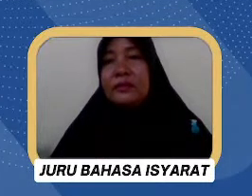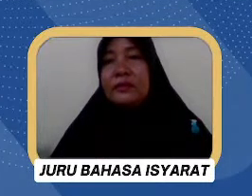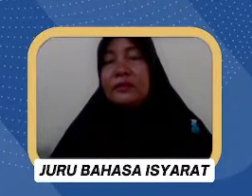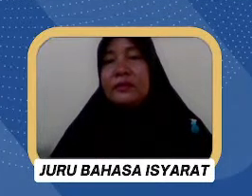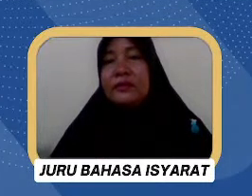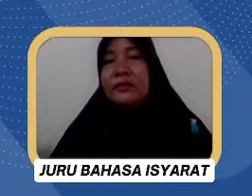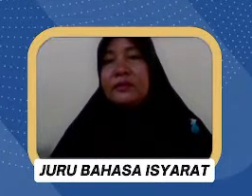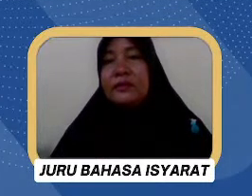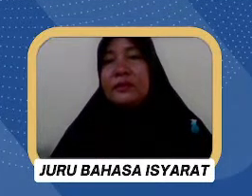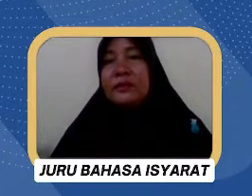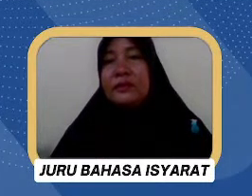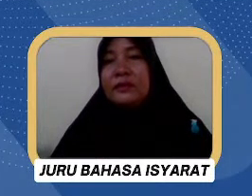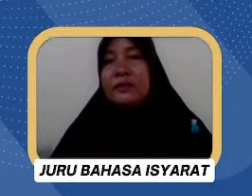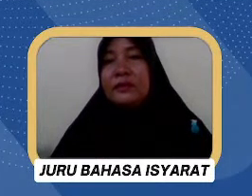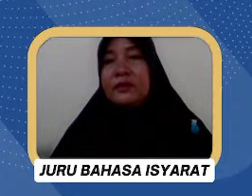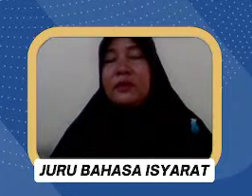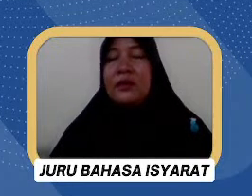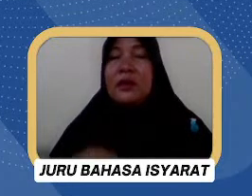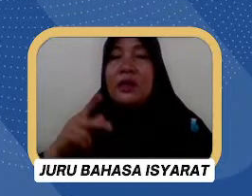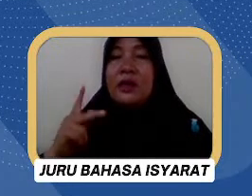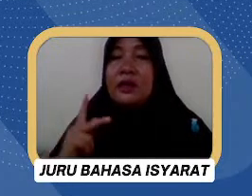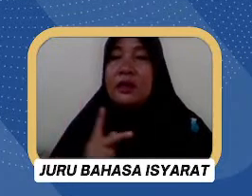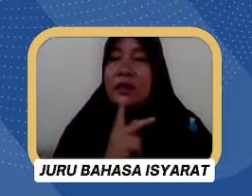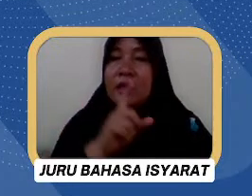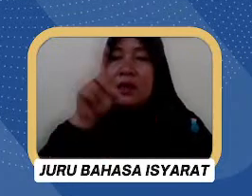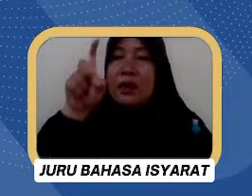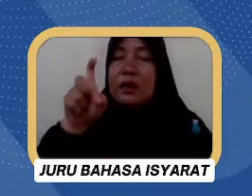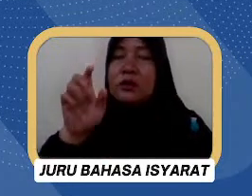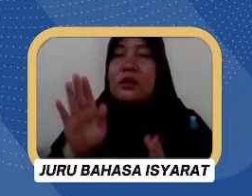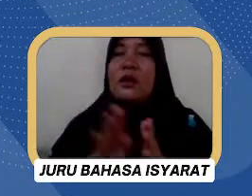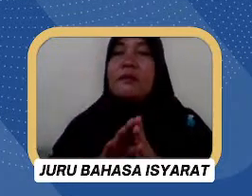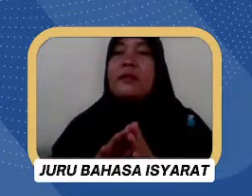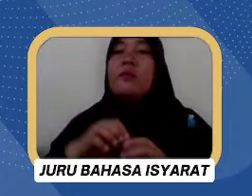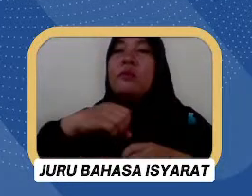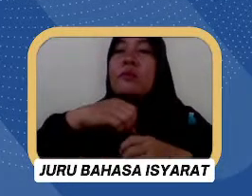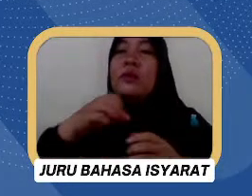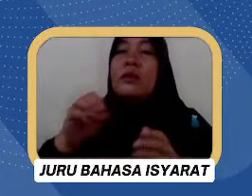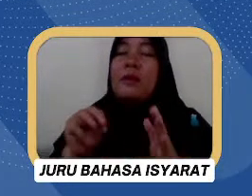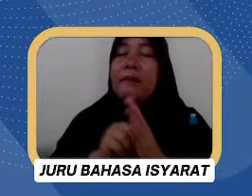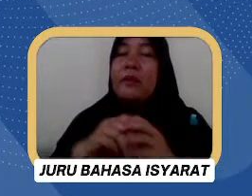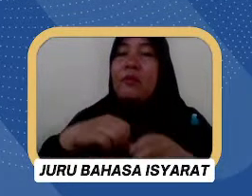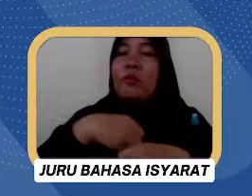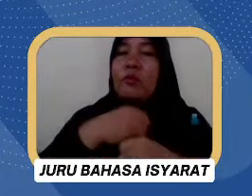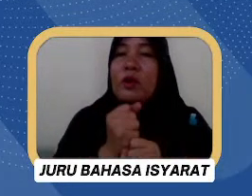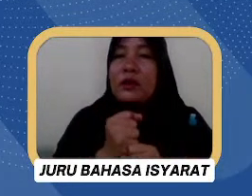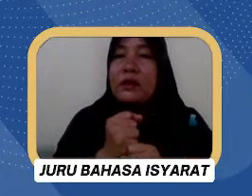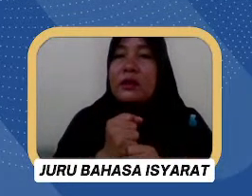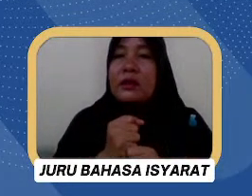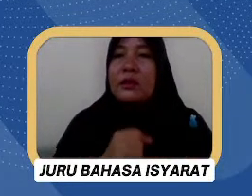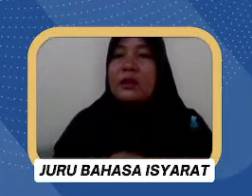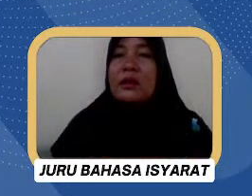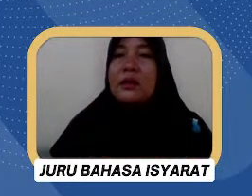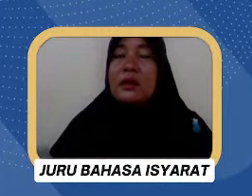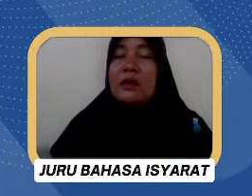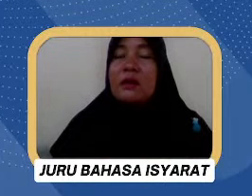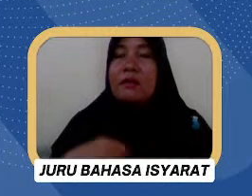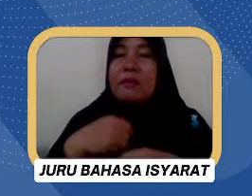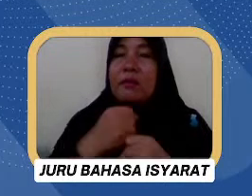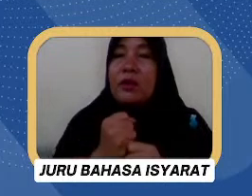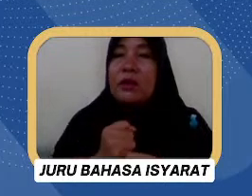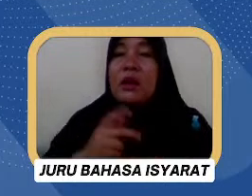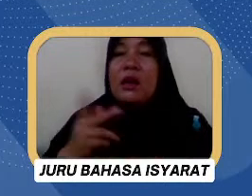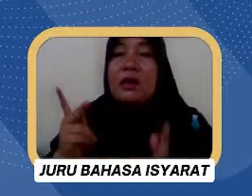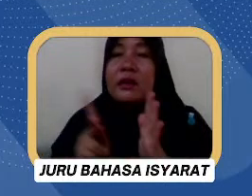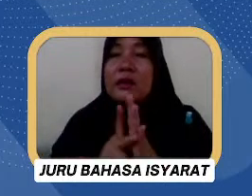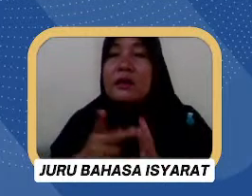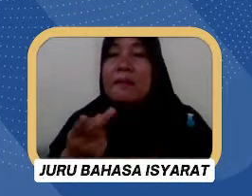menciptakan secara individu, menciptakan secara berkelompok, bahkan kalau bisa greget kemauan untuk